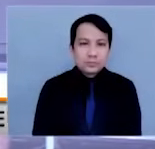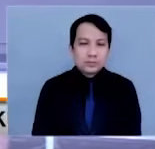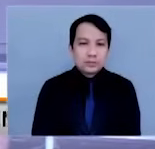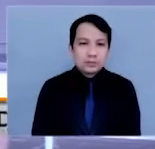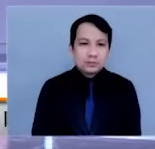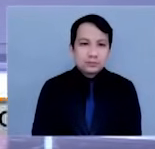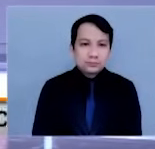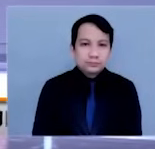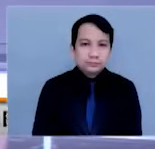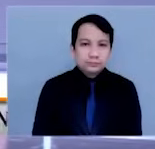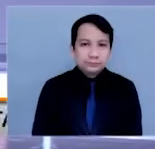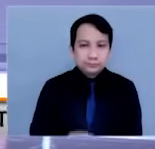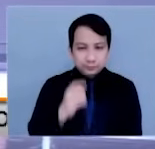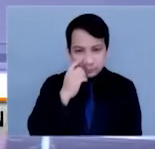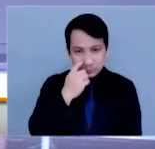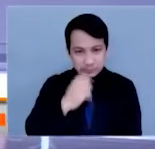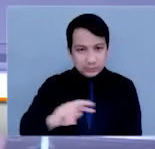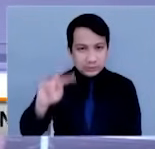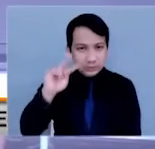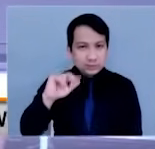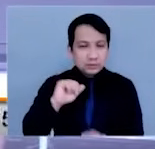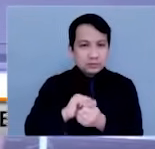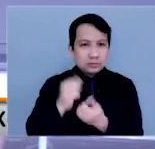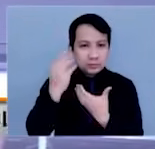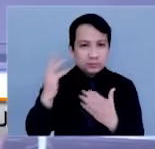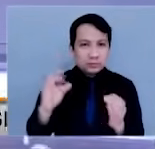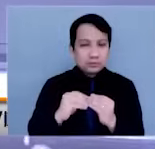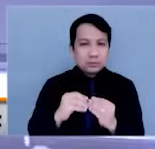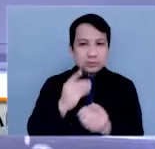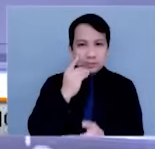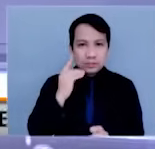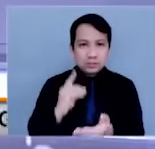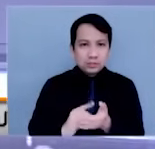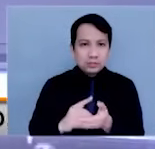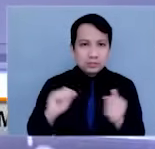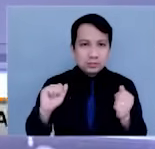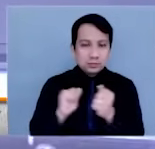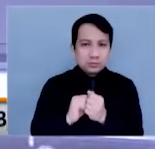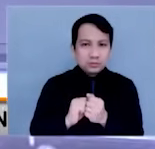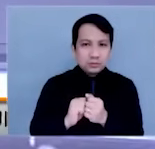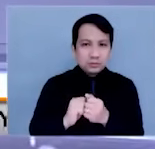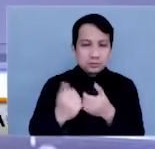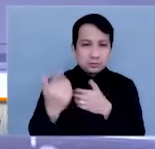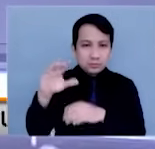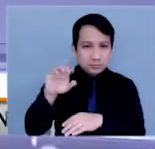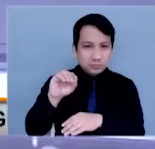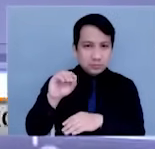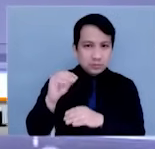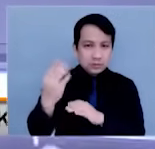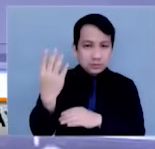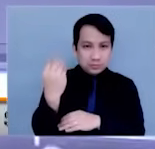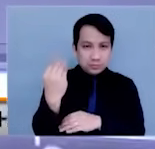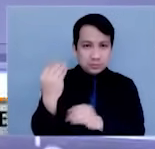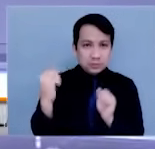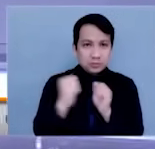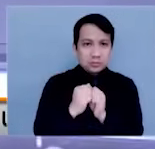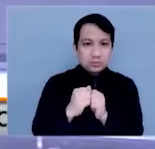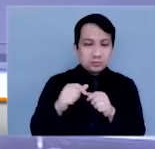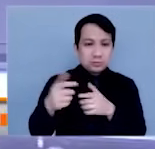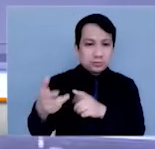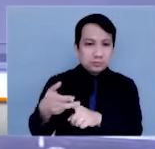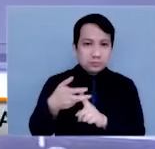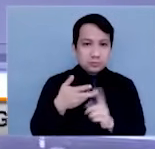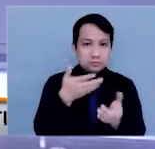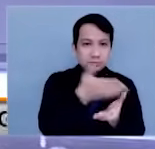kundi bahagi raw ng documentation ang mga litratong nag-viral kaugnay ng pagsundo kay dating Mayor Alice Guo sa